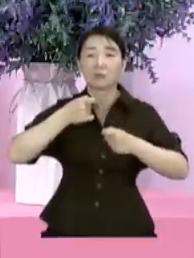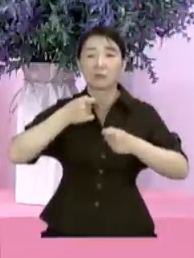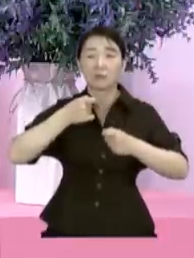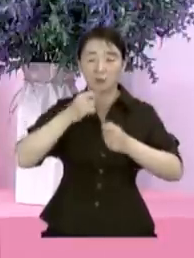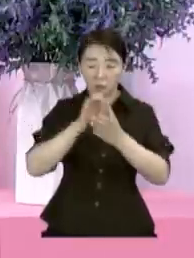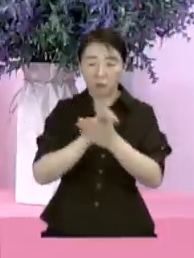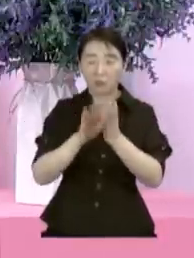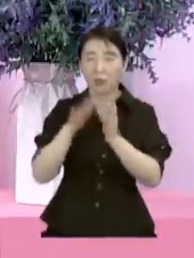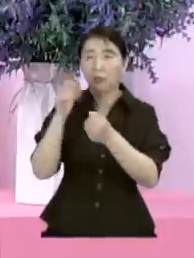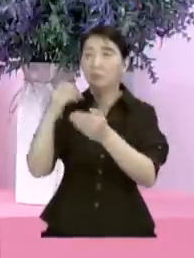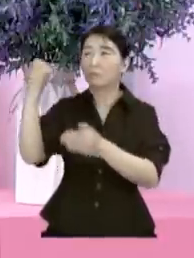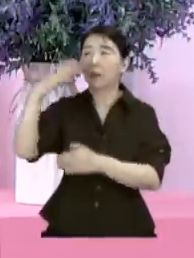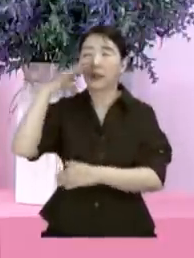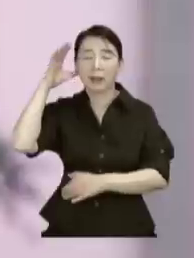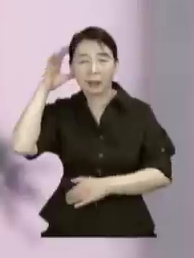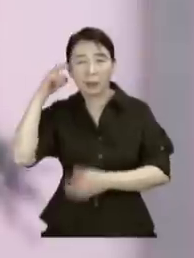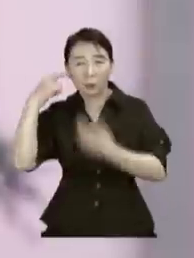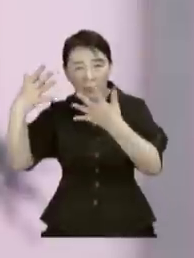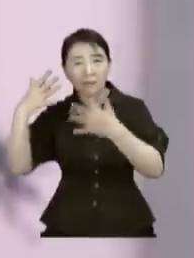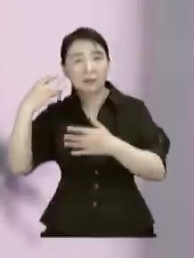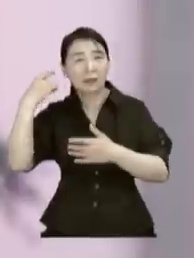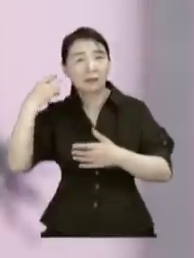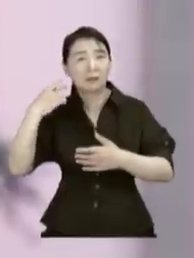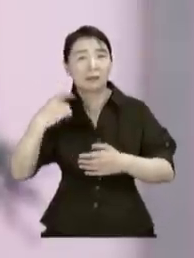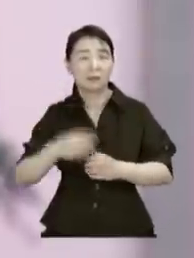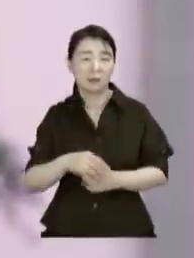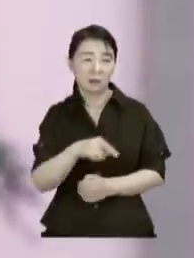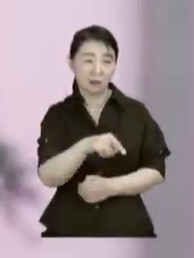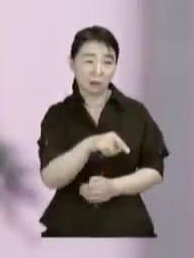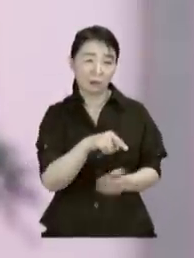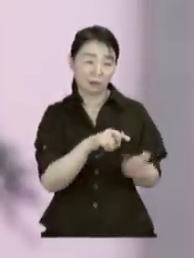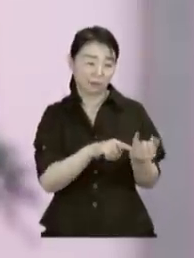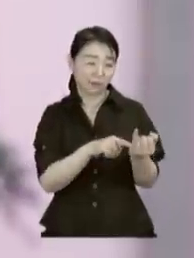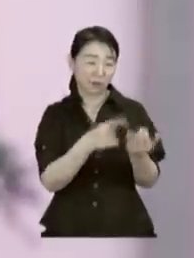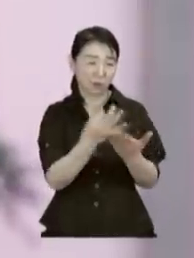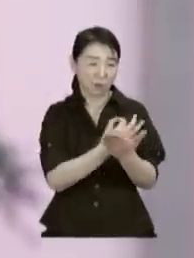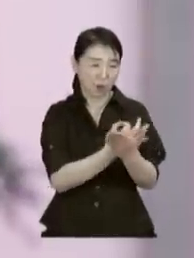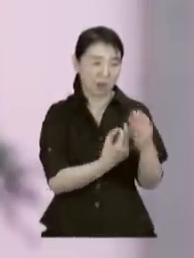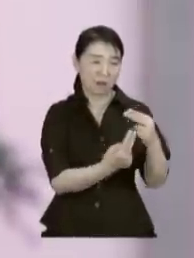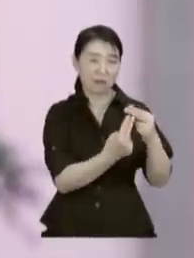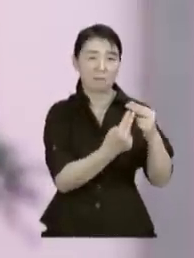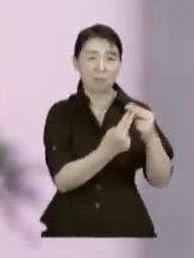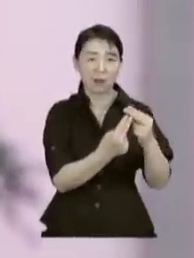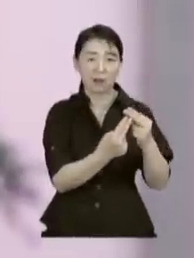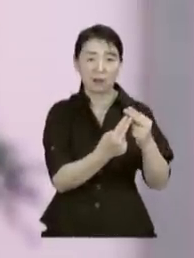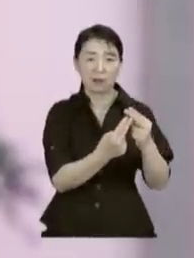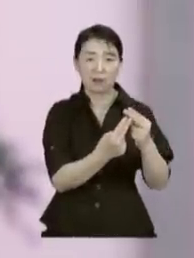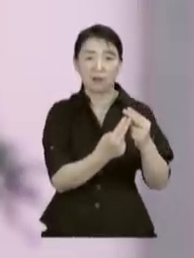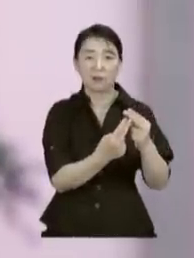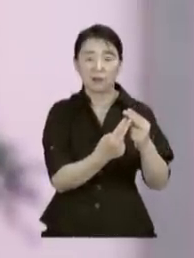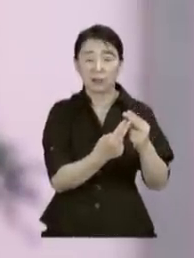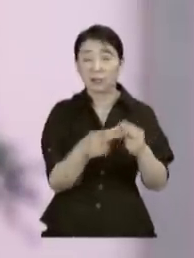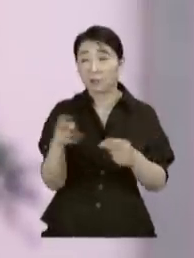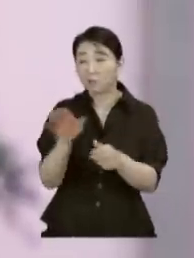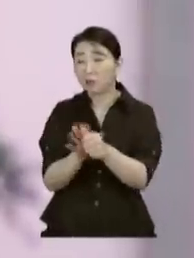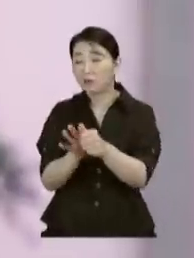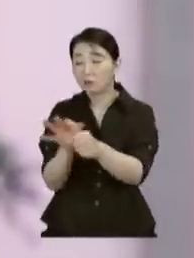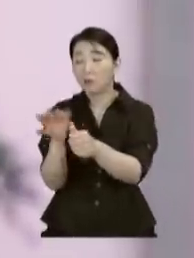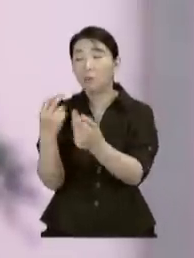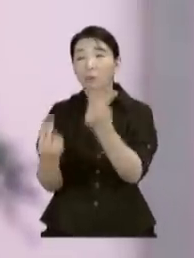게 들리는 거예요. 기록아 나는 네가 돈을 모아서 나에게 그 사람들을 후원하는